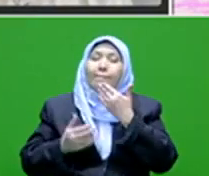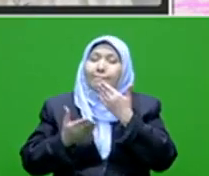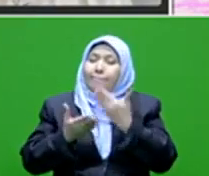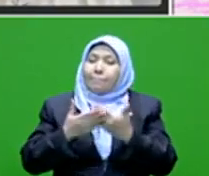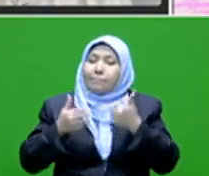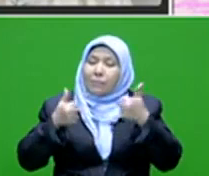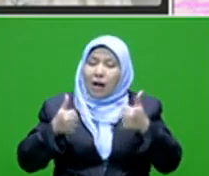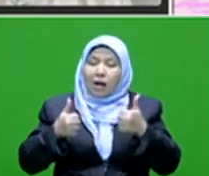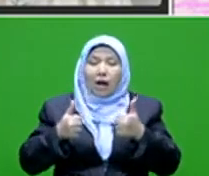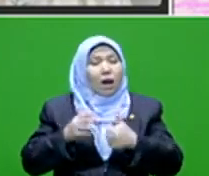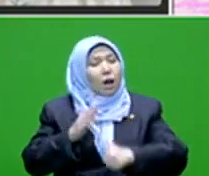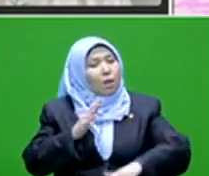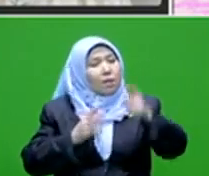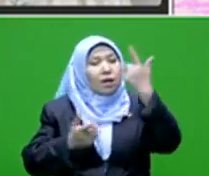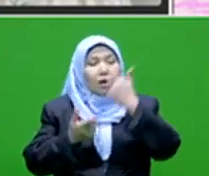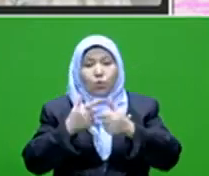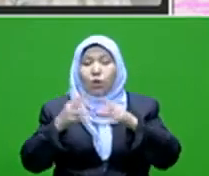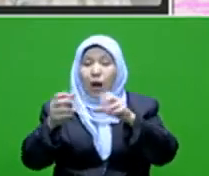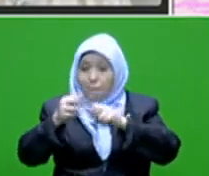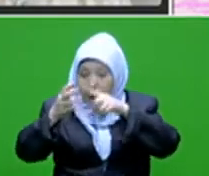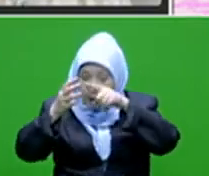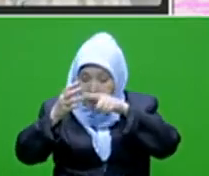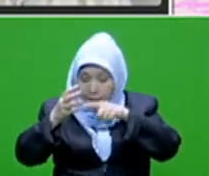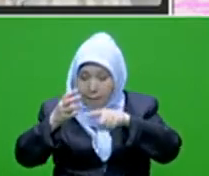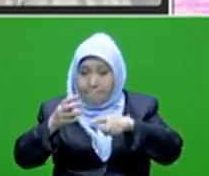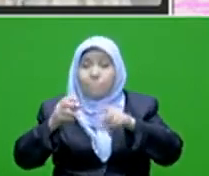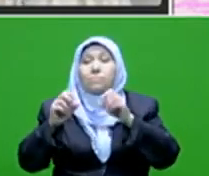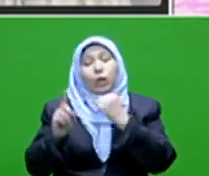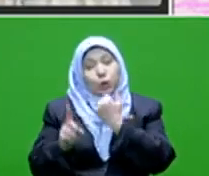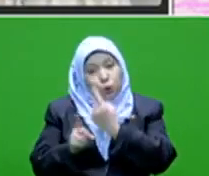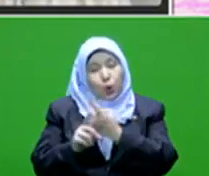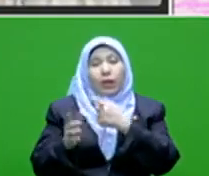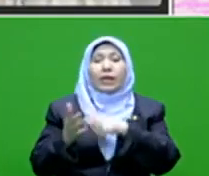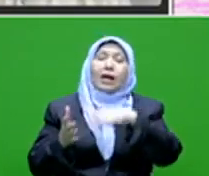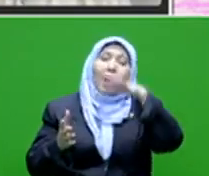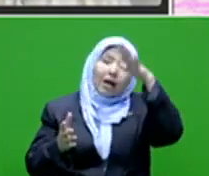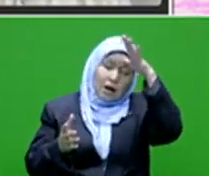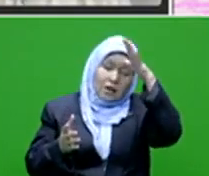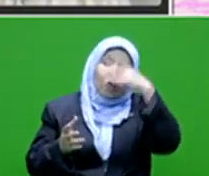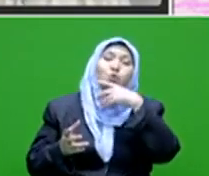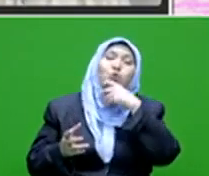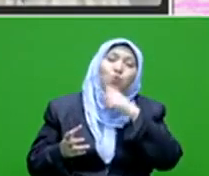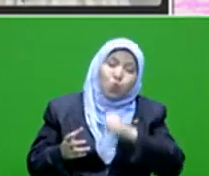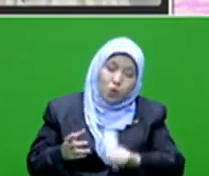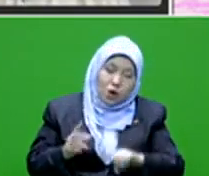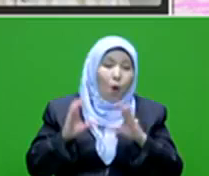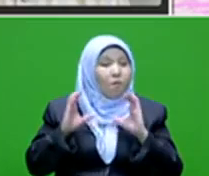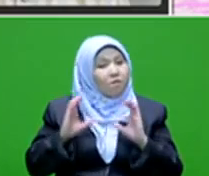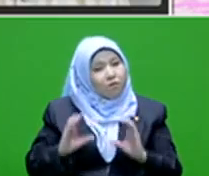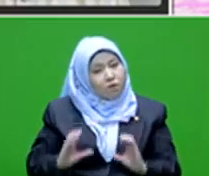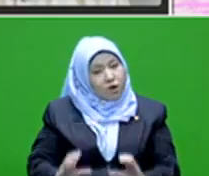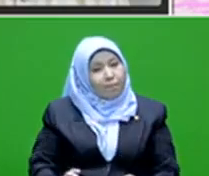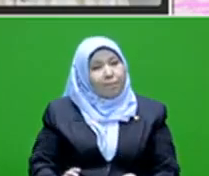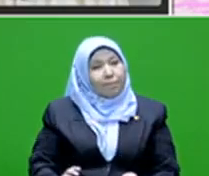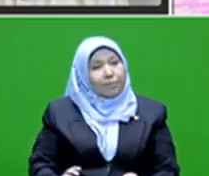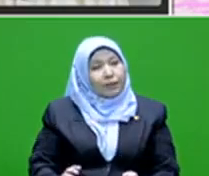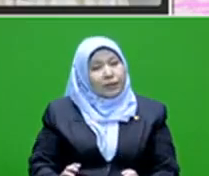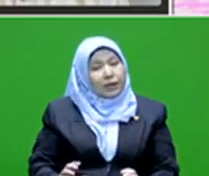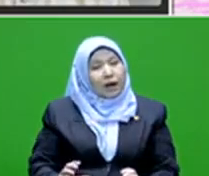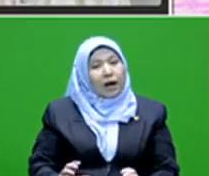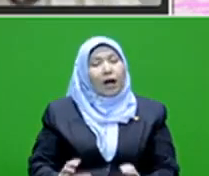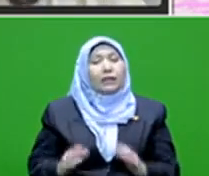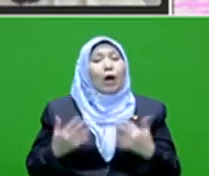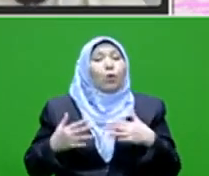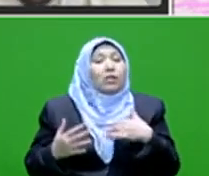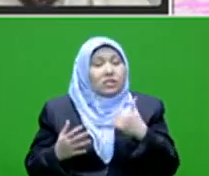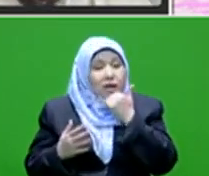malah lebih daripada itu dapat lagi korek lagi kan. Betul, ini ayahnya tua, ini memang confirm lah ni. Confirm, takutlah tersilap kan.